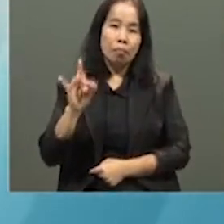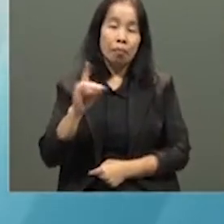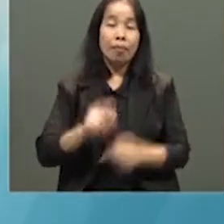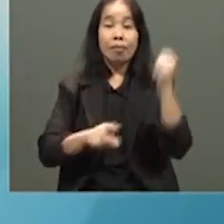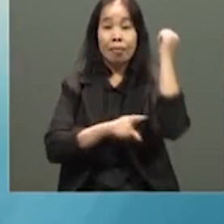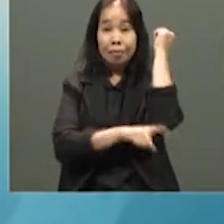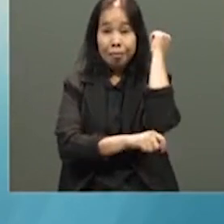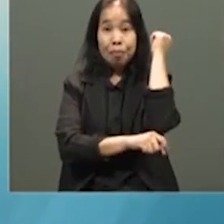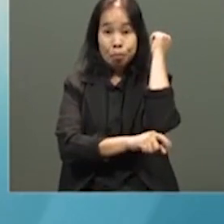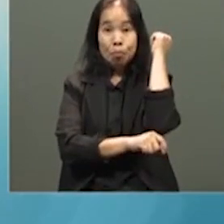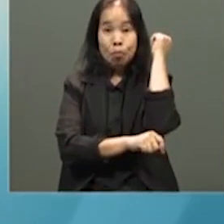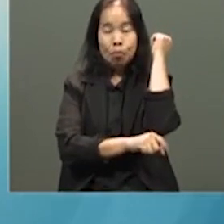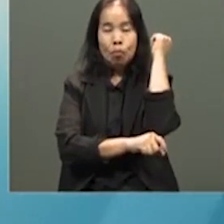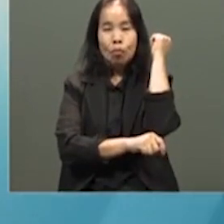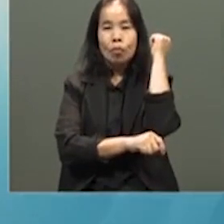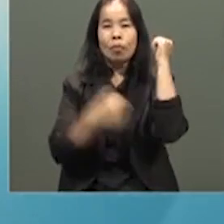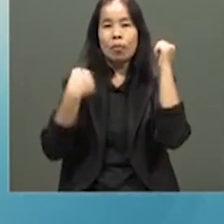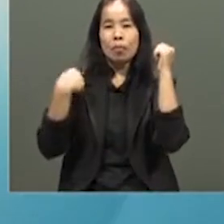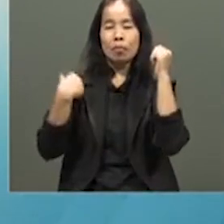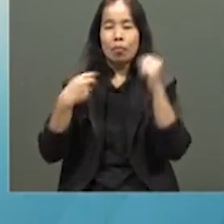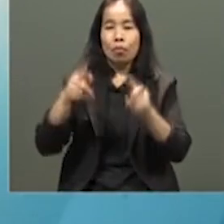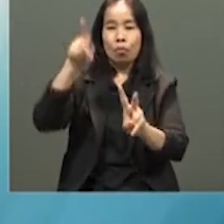156,363 รายเสียชีวิตแล้ว